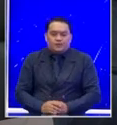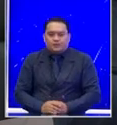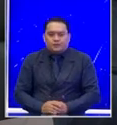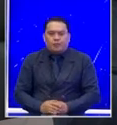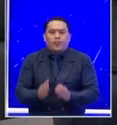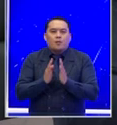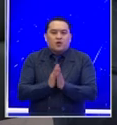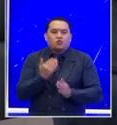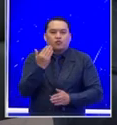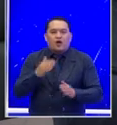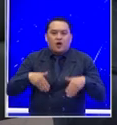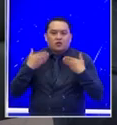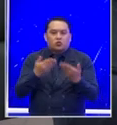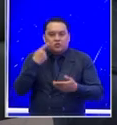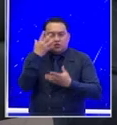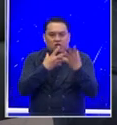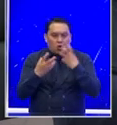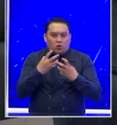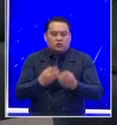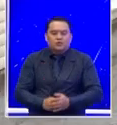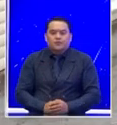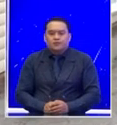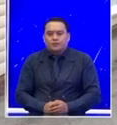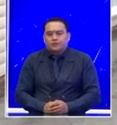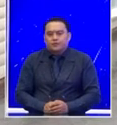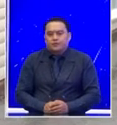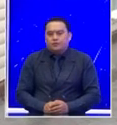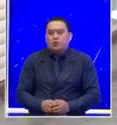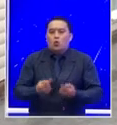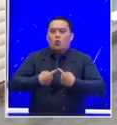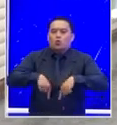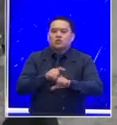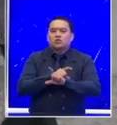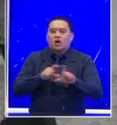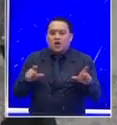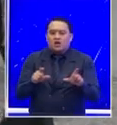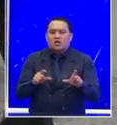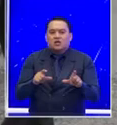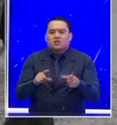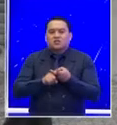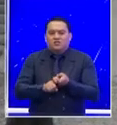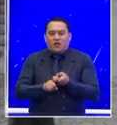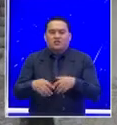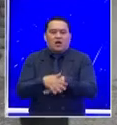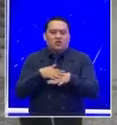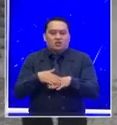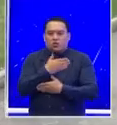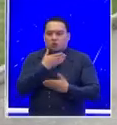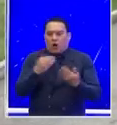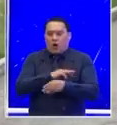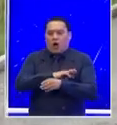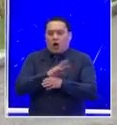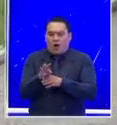ответственность. Прошу отнестись к этой ситуации очень серьезно. Во всех учреждениях области минимизированы контакты с населением,